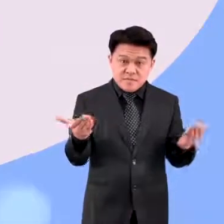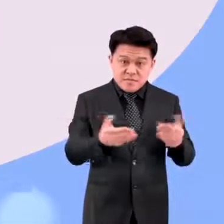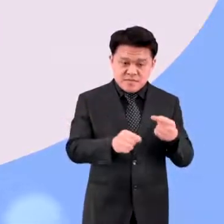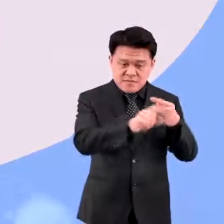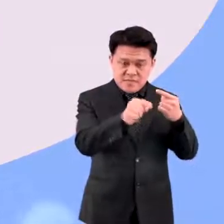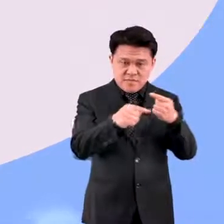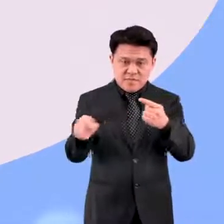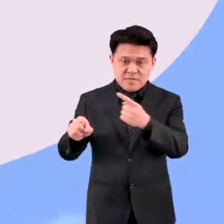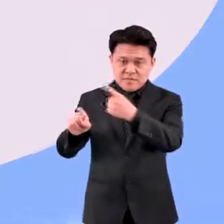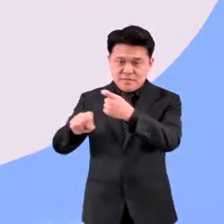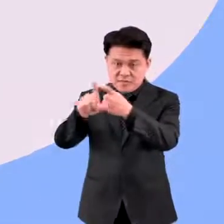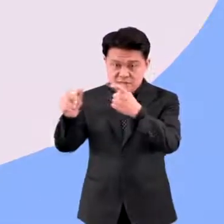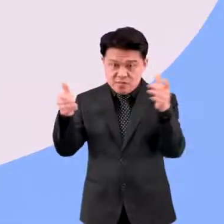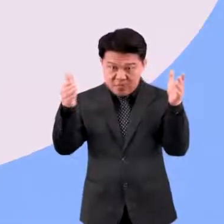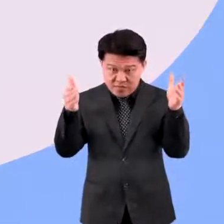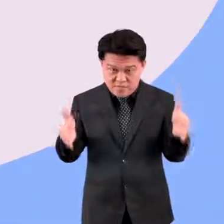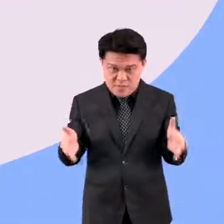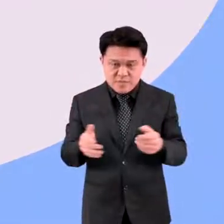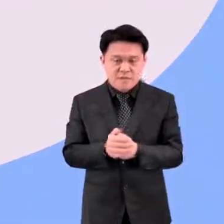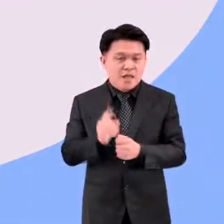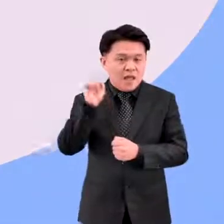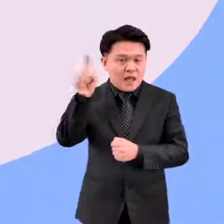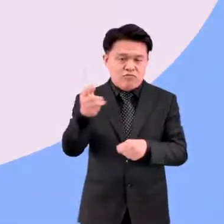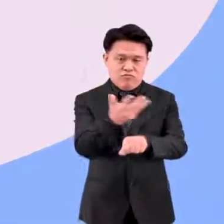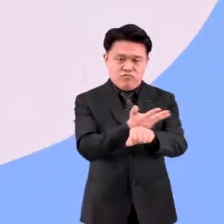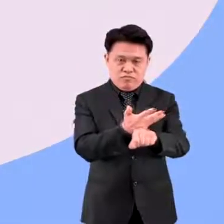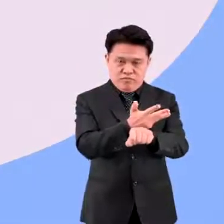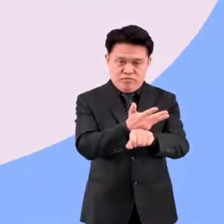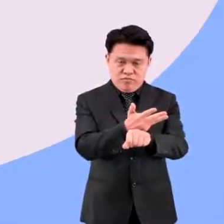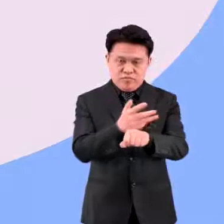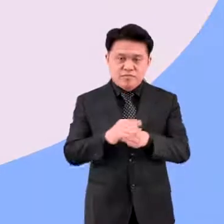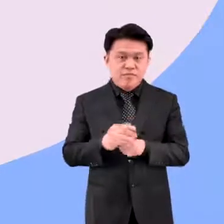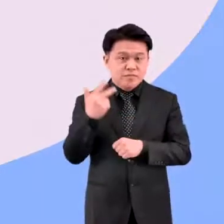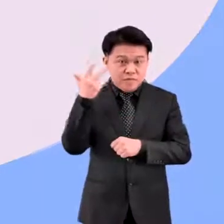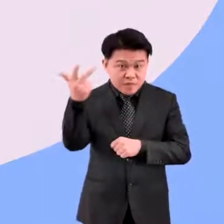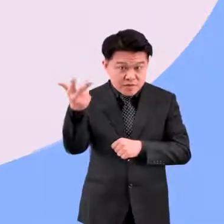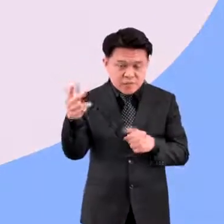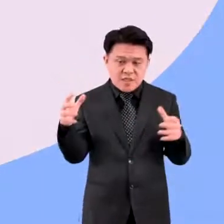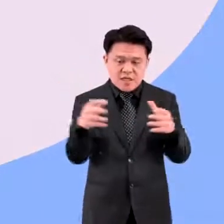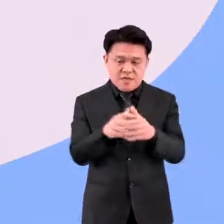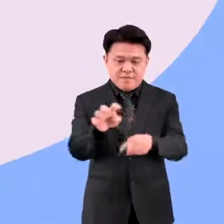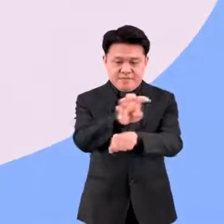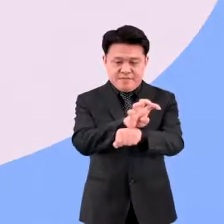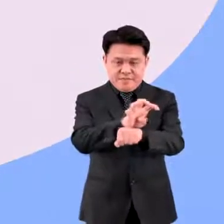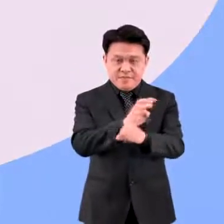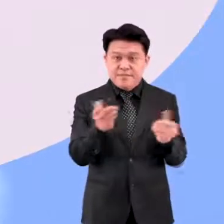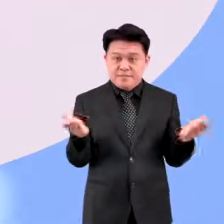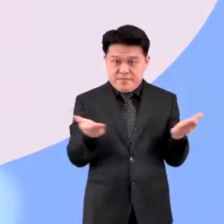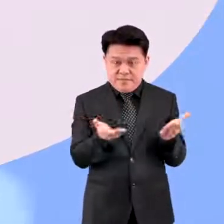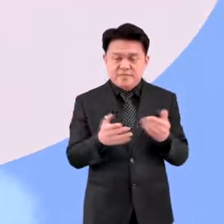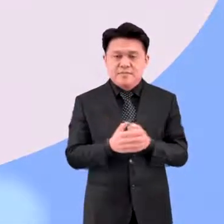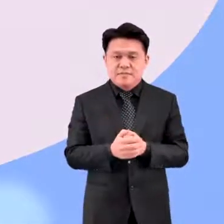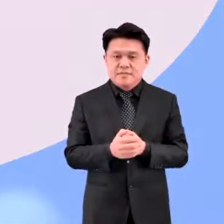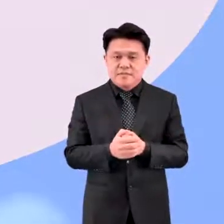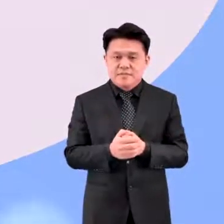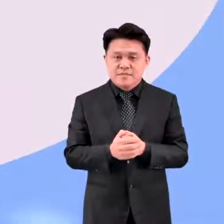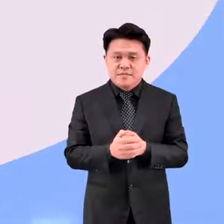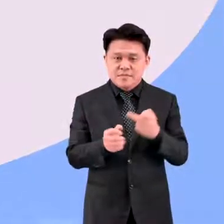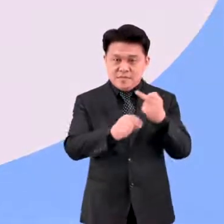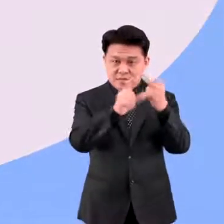전일제는 1월부터 11월까지 1일 8시간, 일주일에 총 40시간 근무를